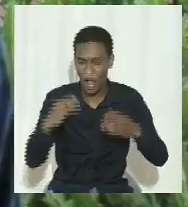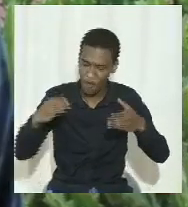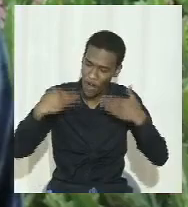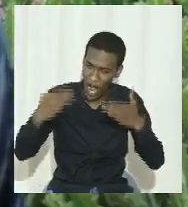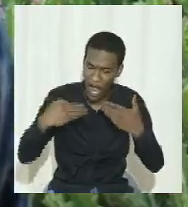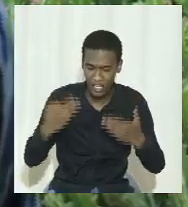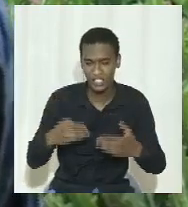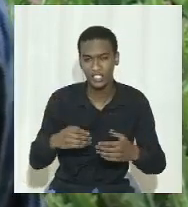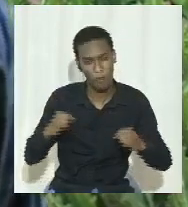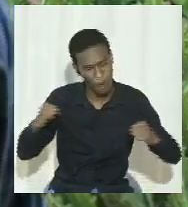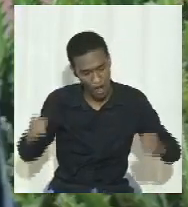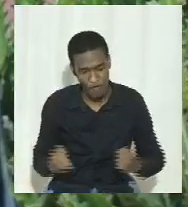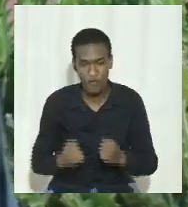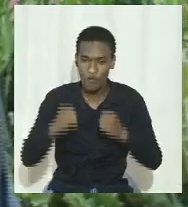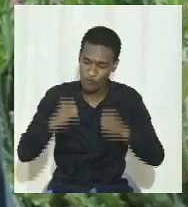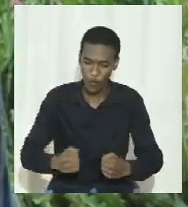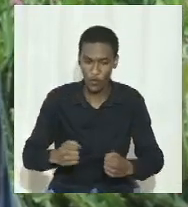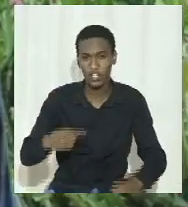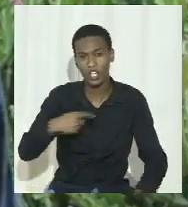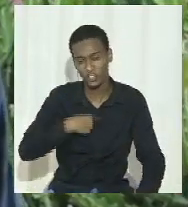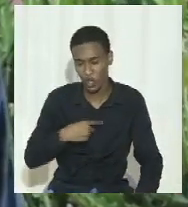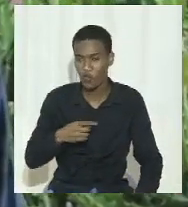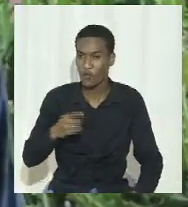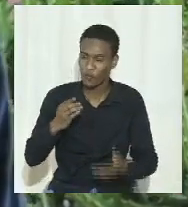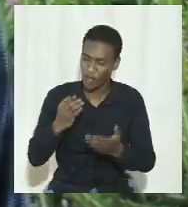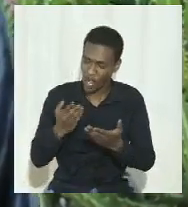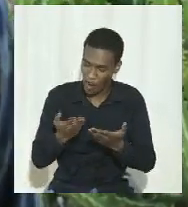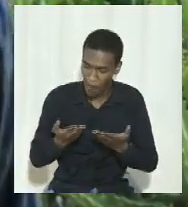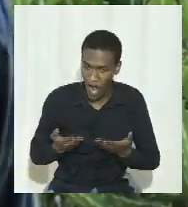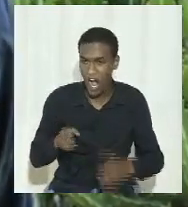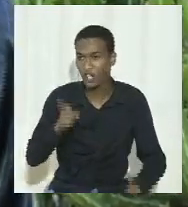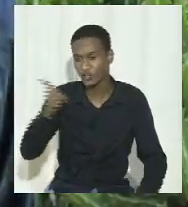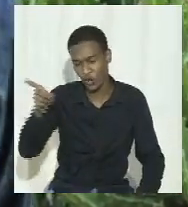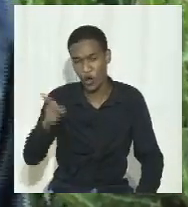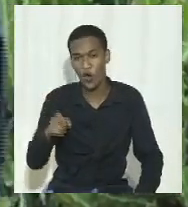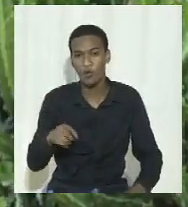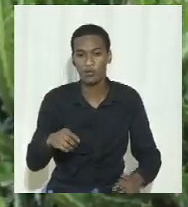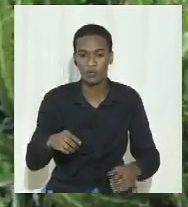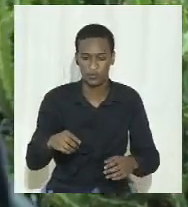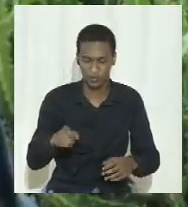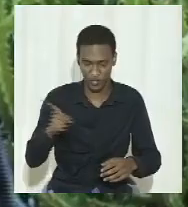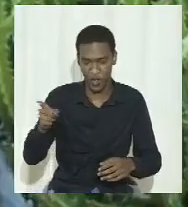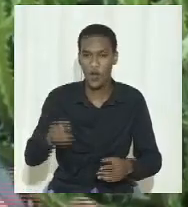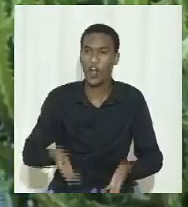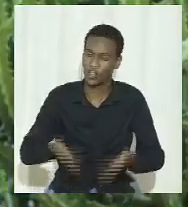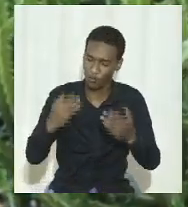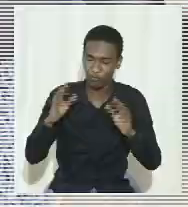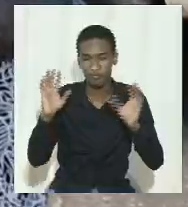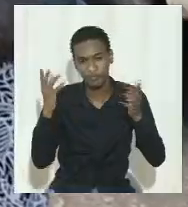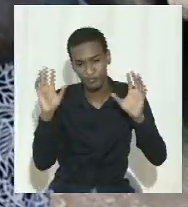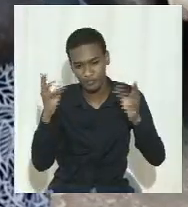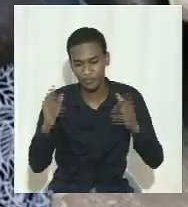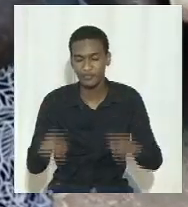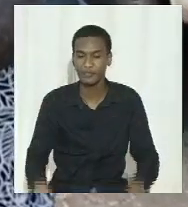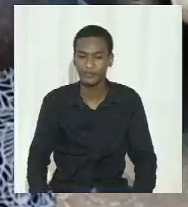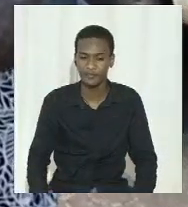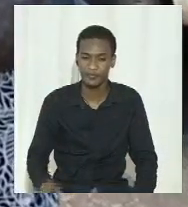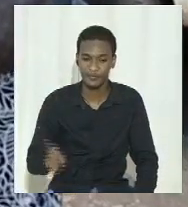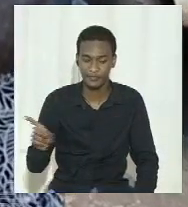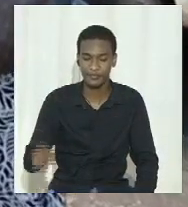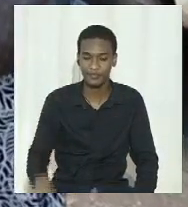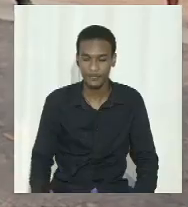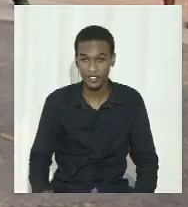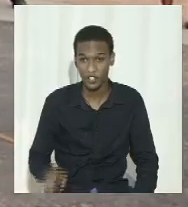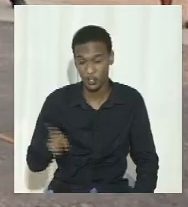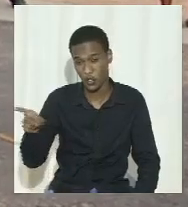sy mahavita azy manandratra ekefa isika zao lonina resy a ka mendrika mpiderana angambany mendrika tiaka manokana. Tombony ho an'ny faritra